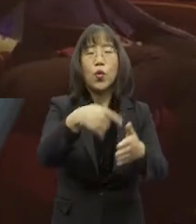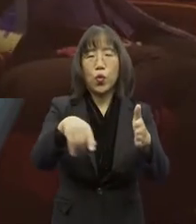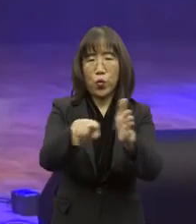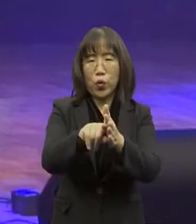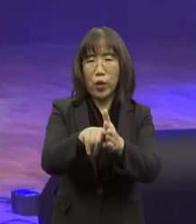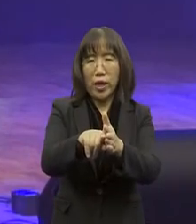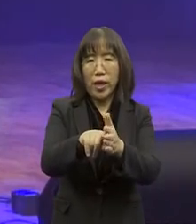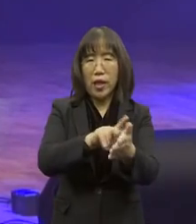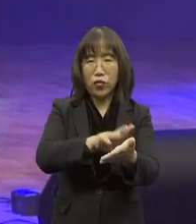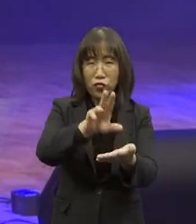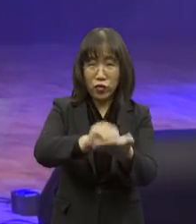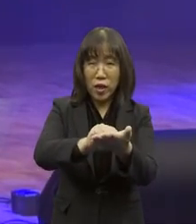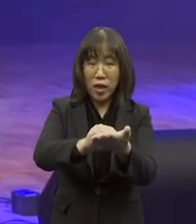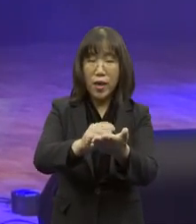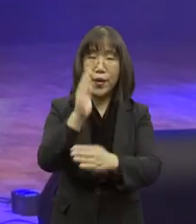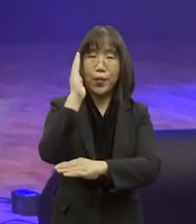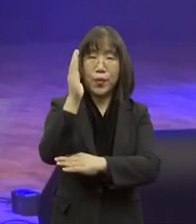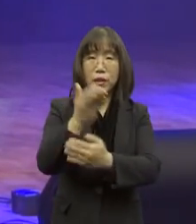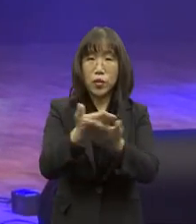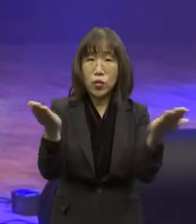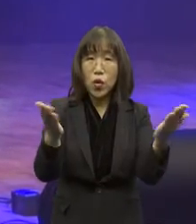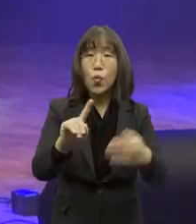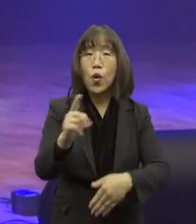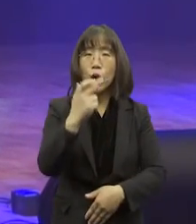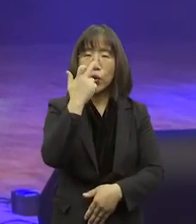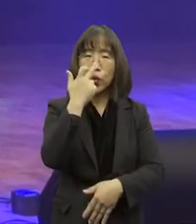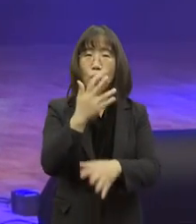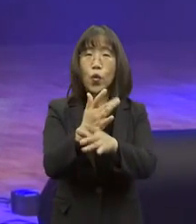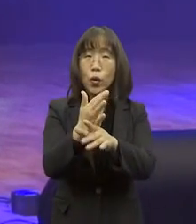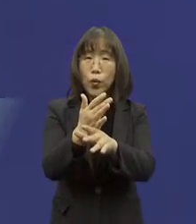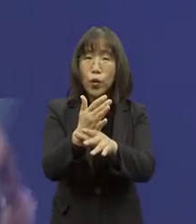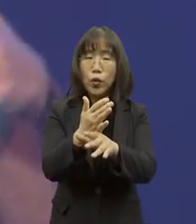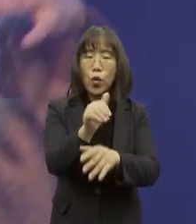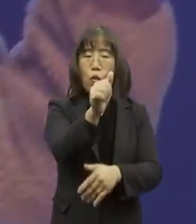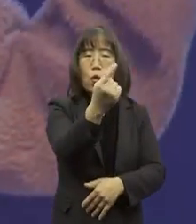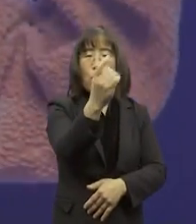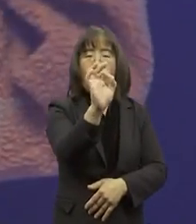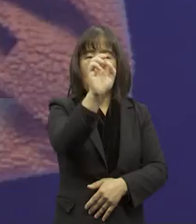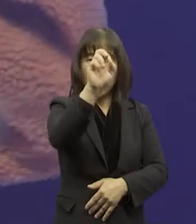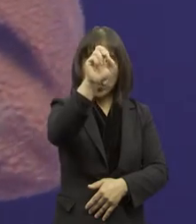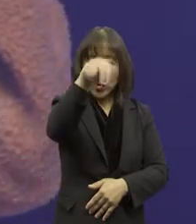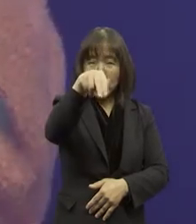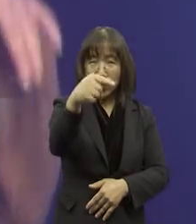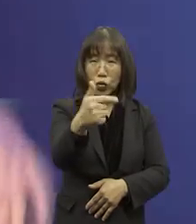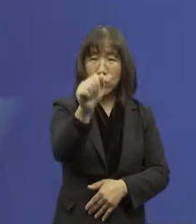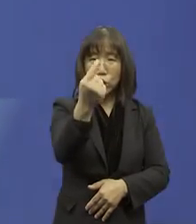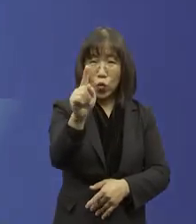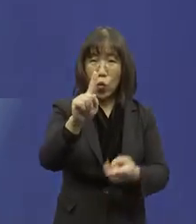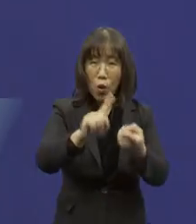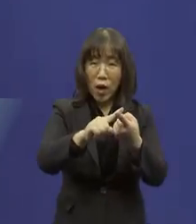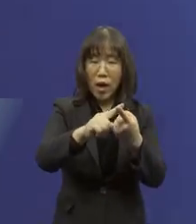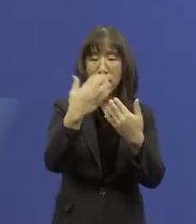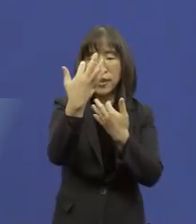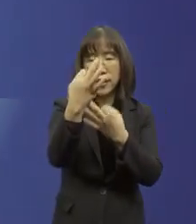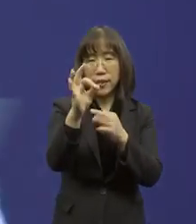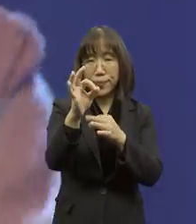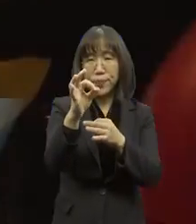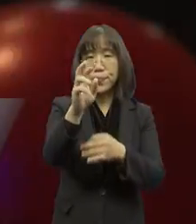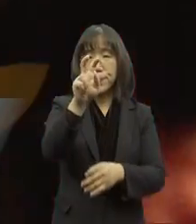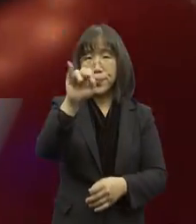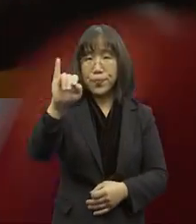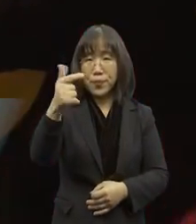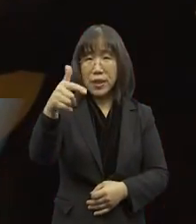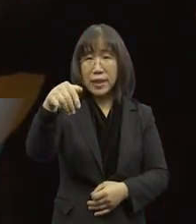기대하는 너에게를 주제로 열리는 이번 콘서트에는 유명 개그맨 홍윤화, 김민기의 잠깐 쉬어가 고생의